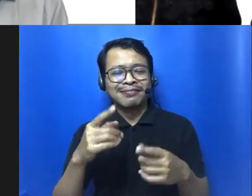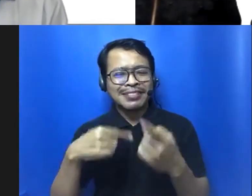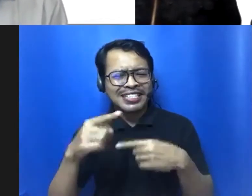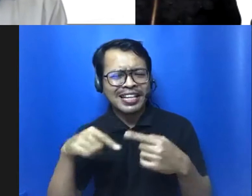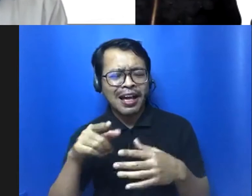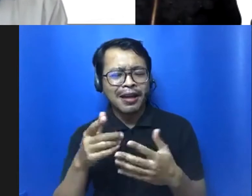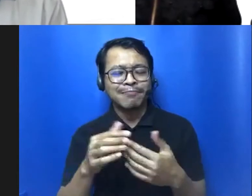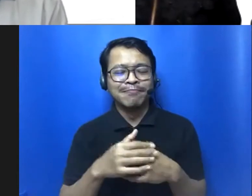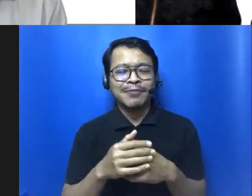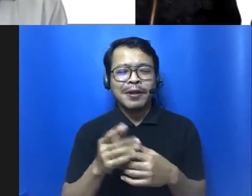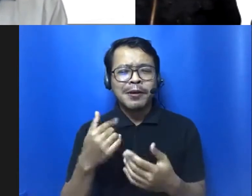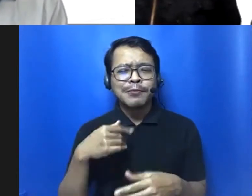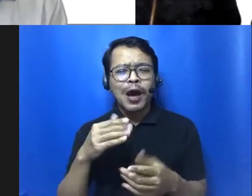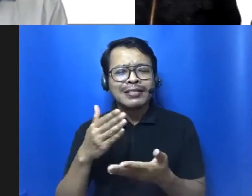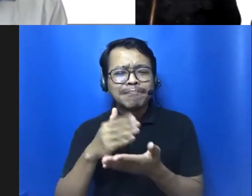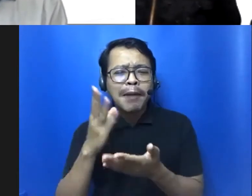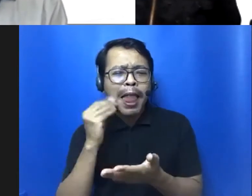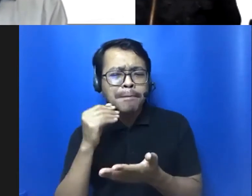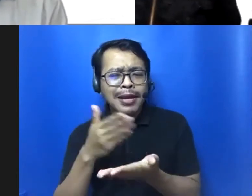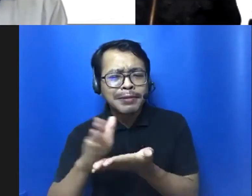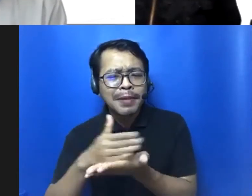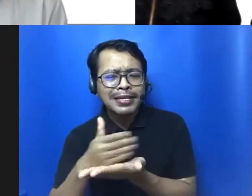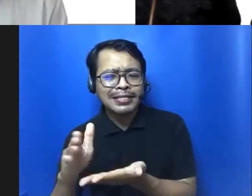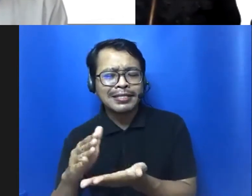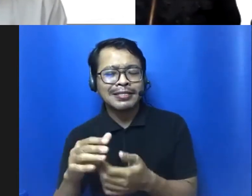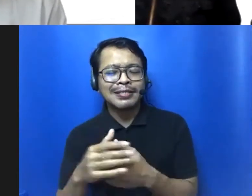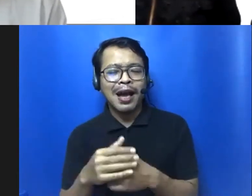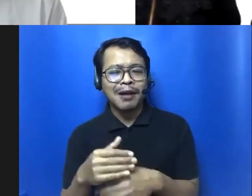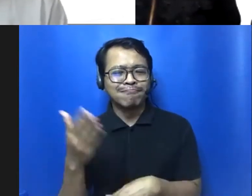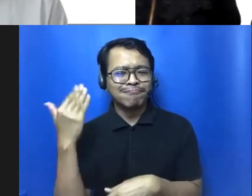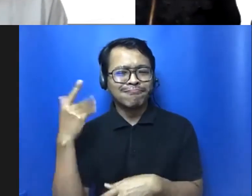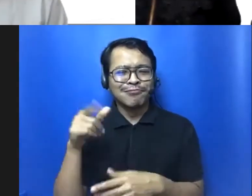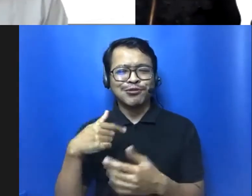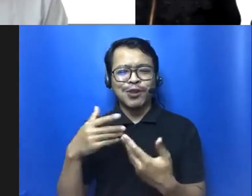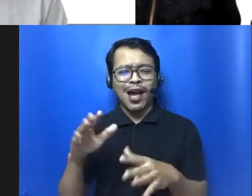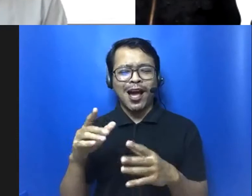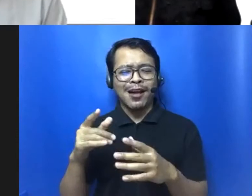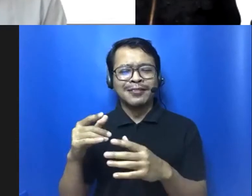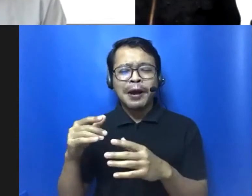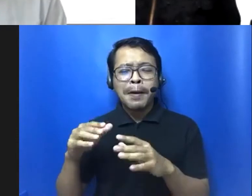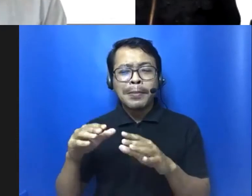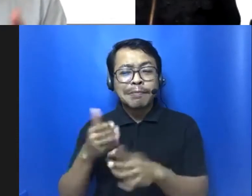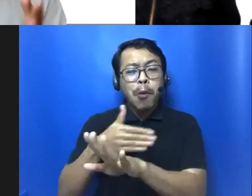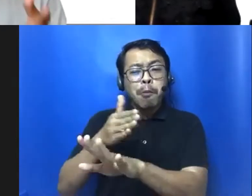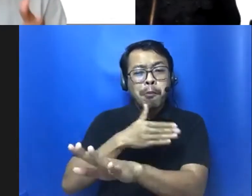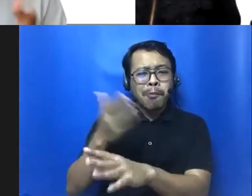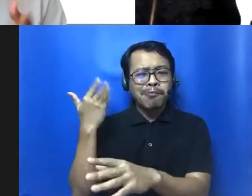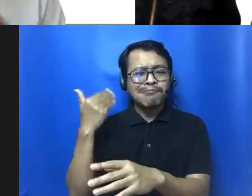berbagi pengalaman gitu atas apa yang Aji lakukan kemarin ketika magang gitu. Mudah-mudahan apa yang